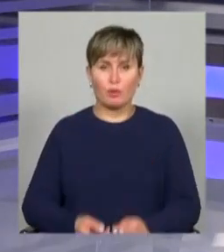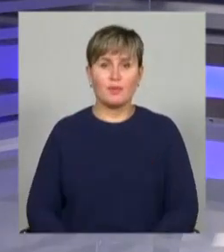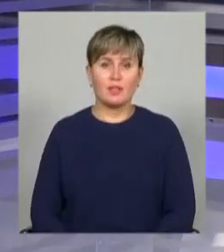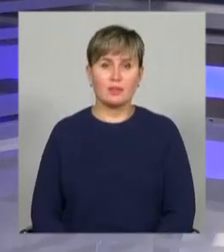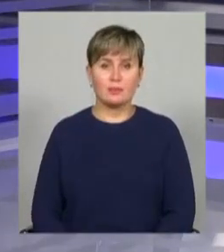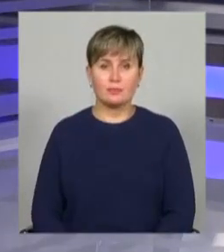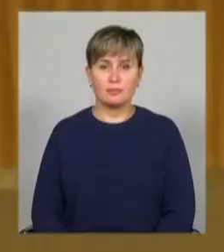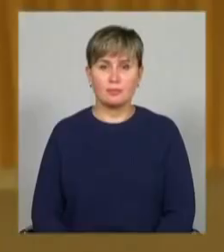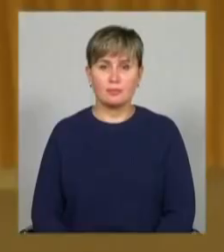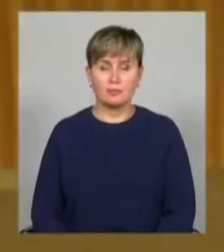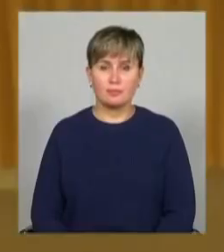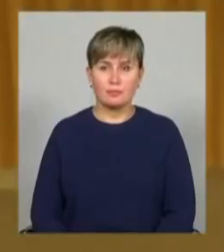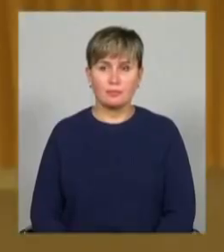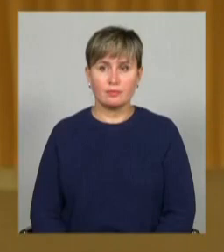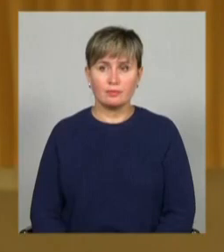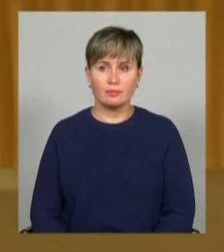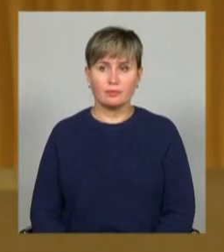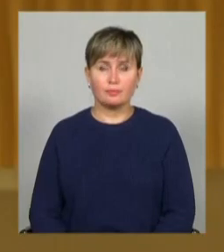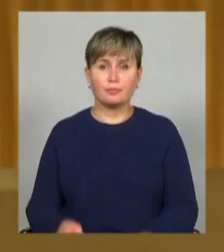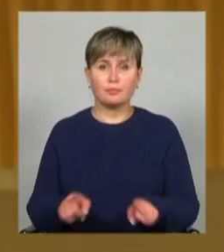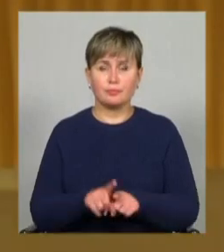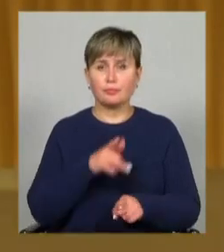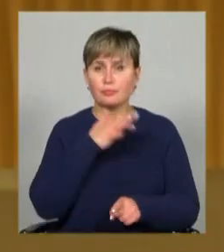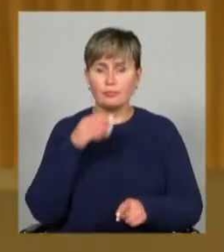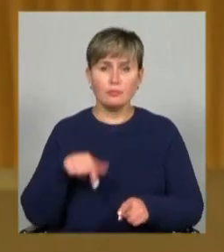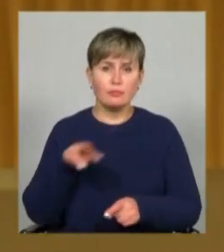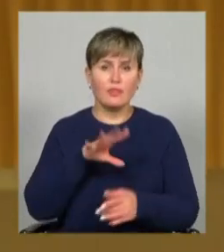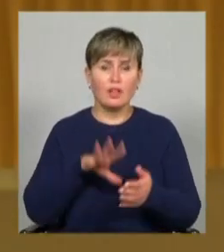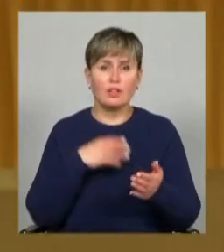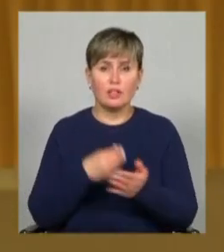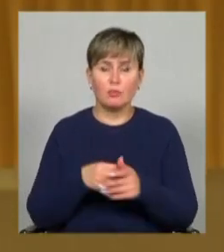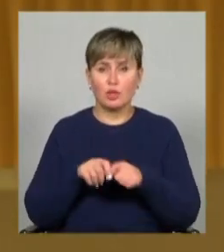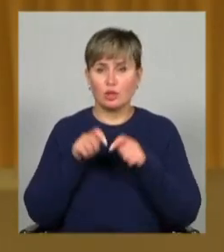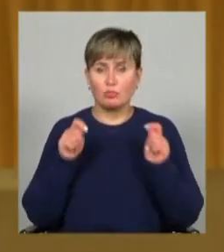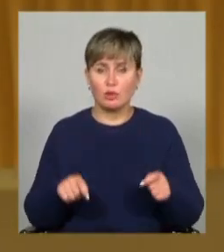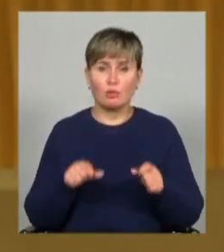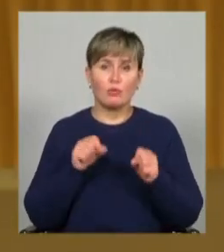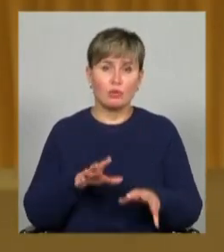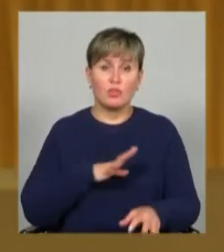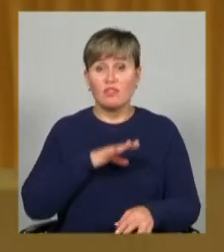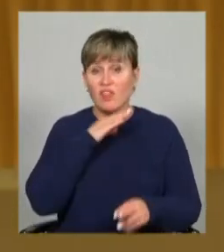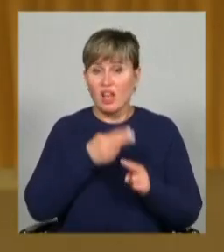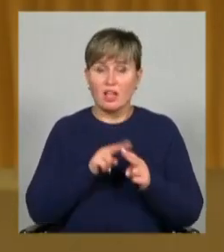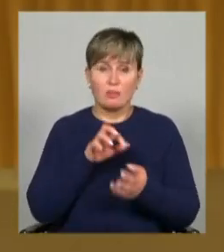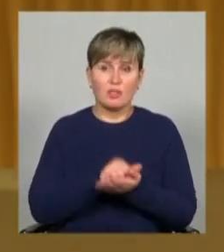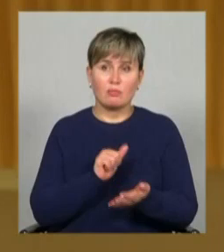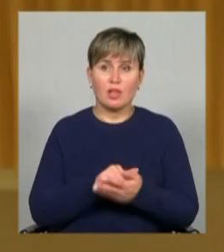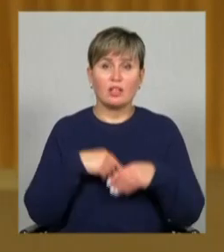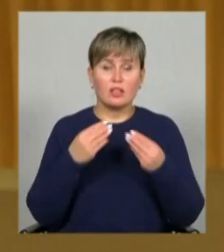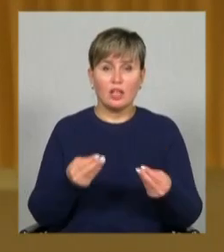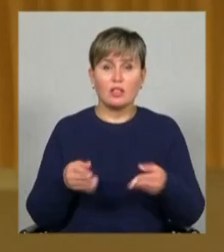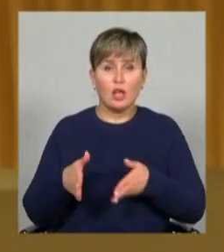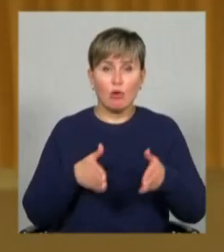Мангельдинов. Так много метров, которые до сих пор все время запускаются. Может быть, хватит этим заниматься? Дайте дорогу